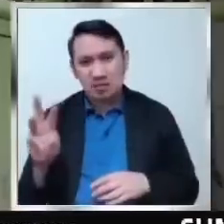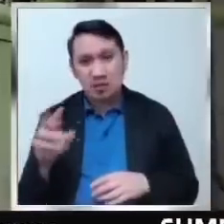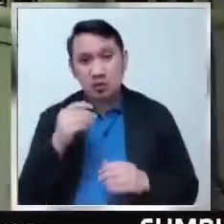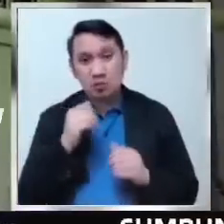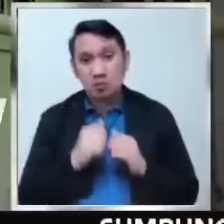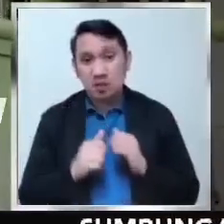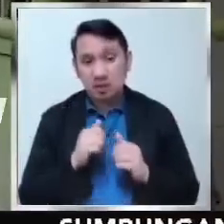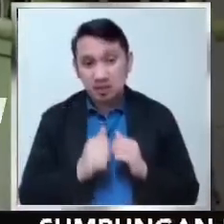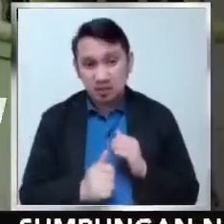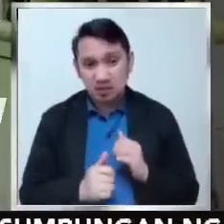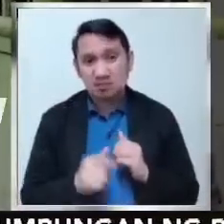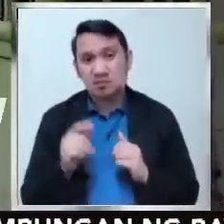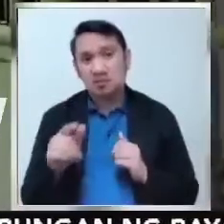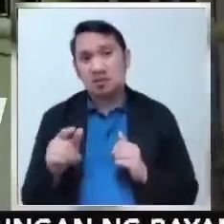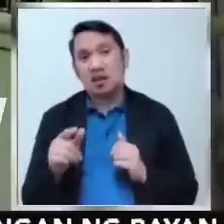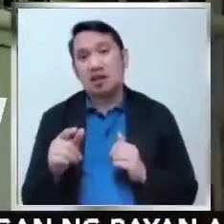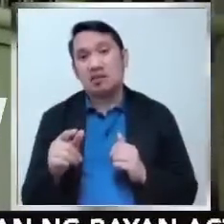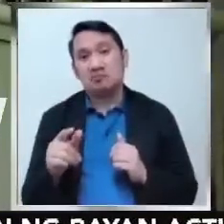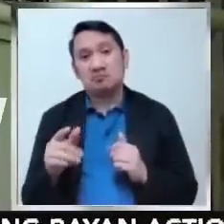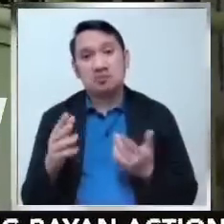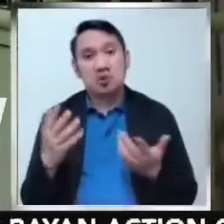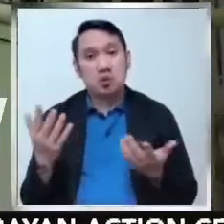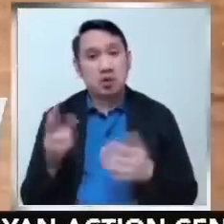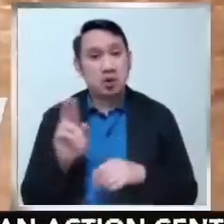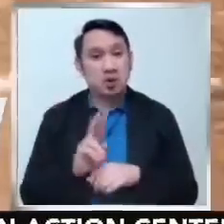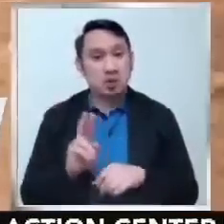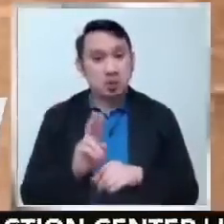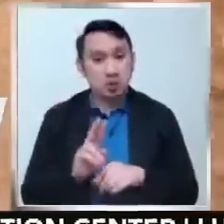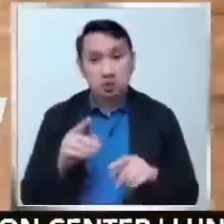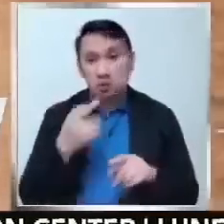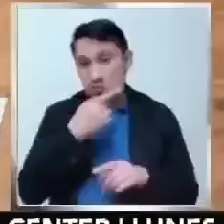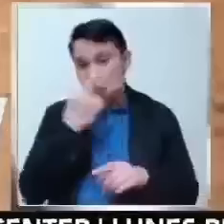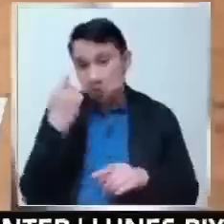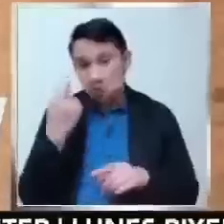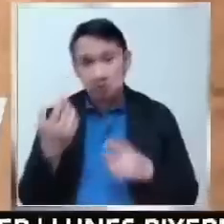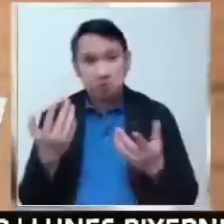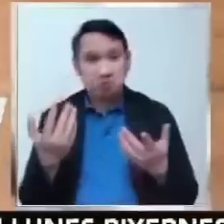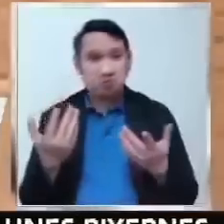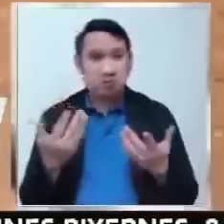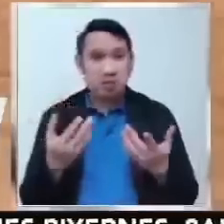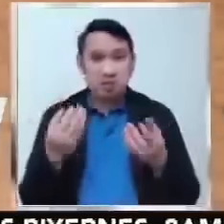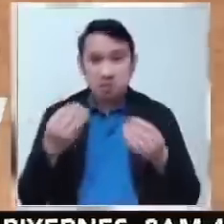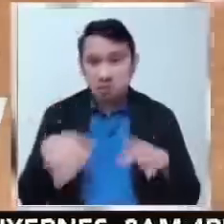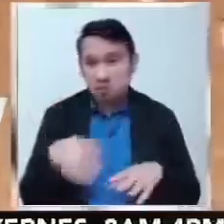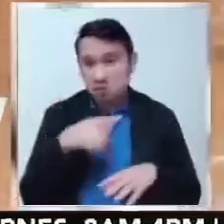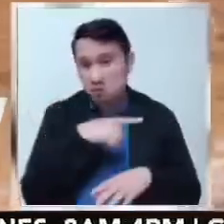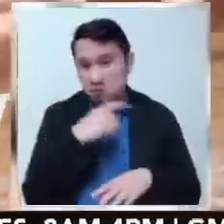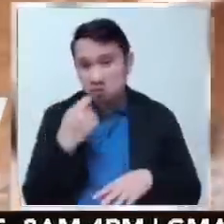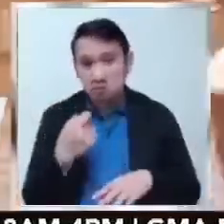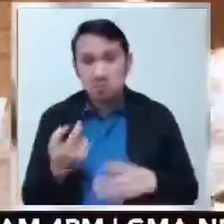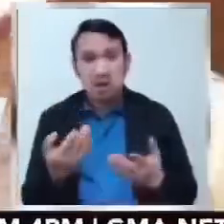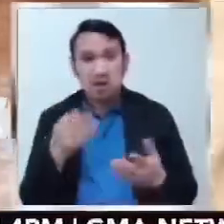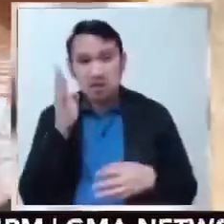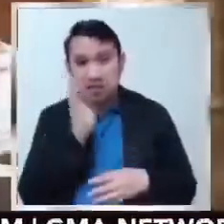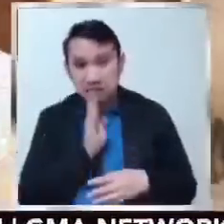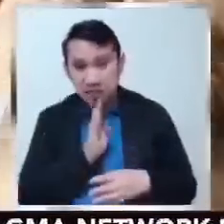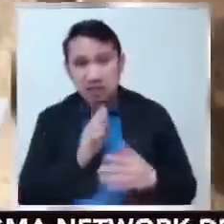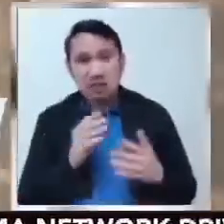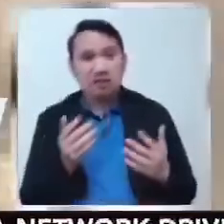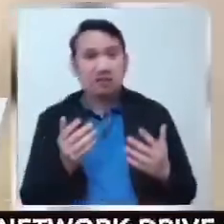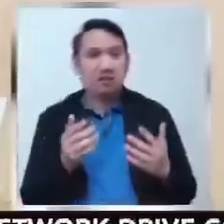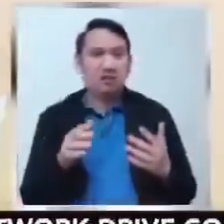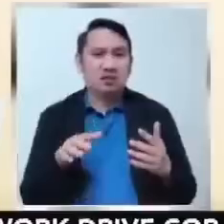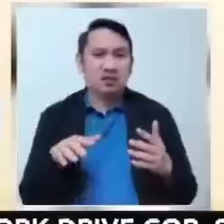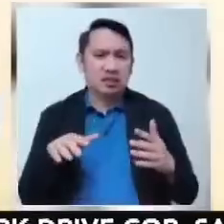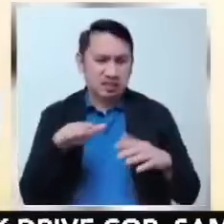mga pipes pero walang gumagamit dahil nawawala siya sa mga leaks. Right now, I would say the average for the whole of Metro Manila